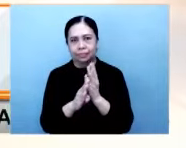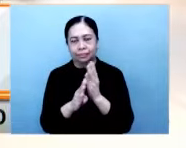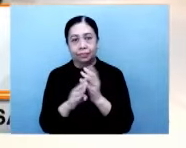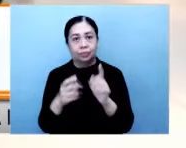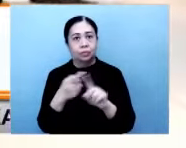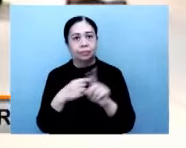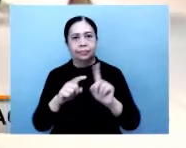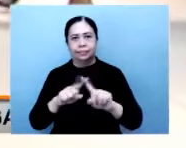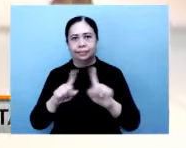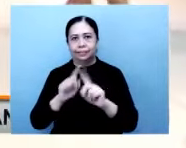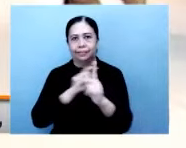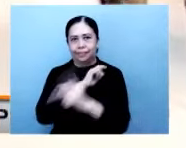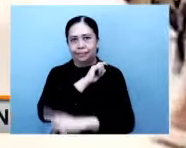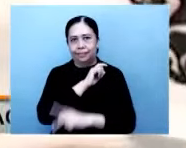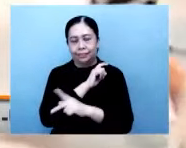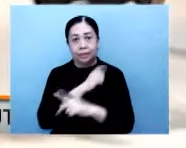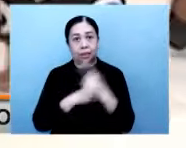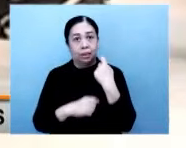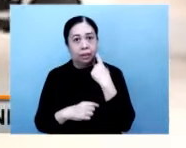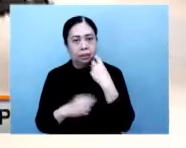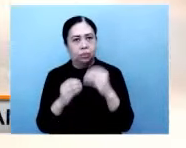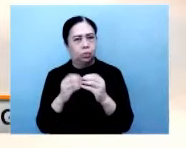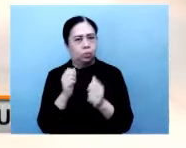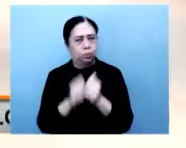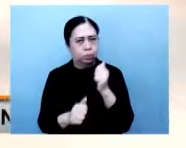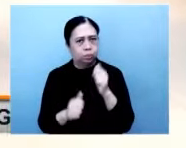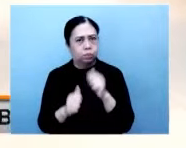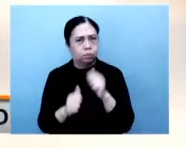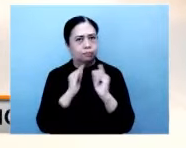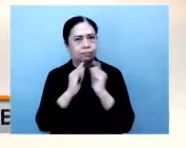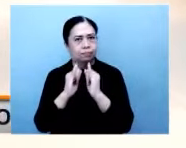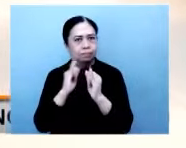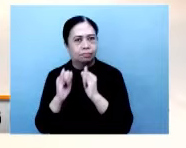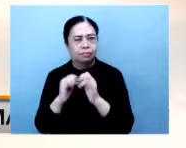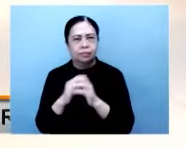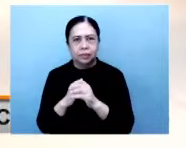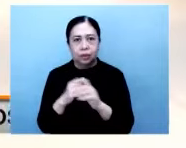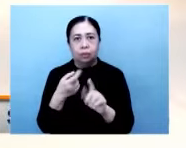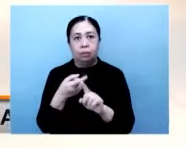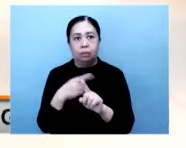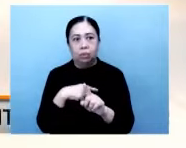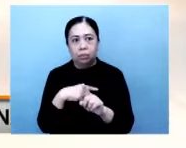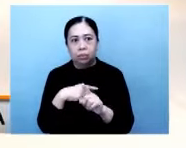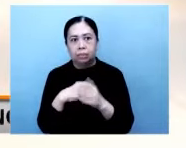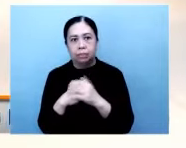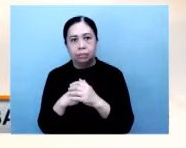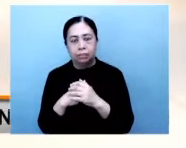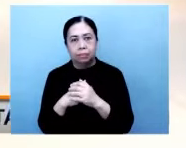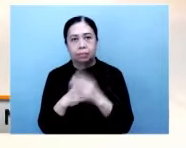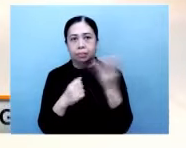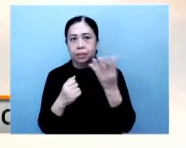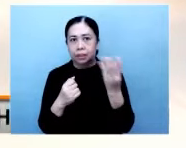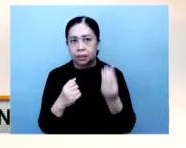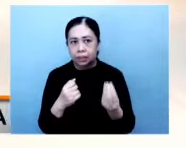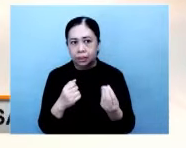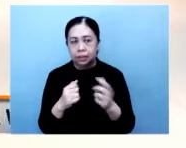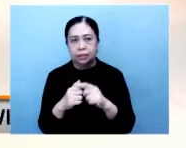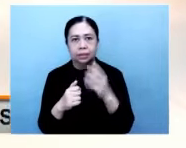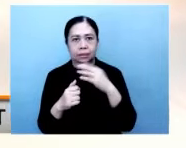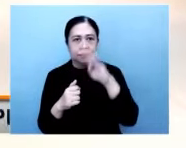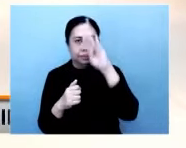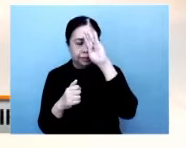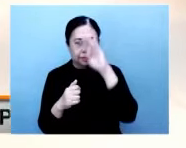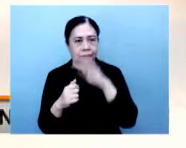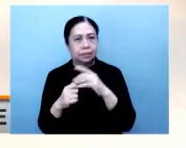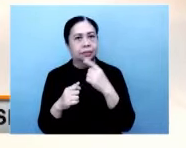ibang probinsya. Kanina nga karamihan sa mga nakapanayam natin ay mula sa Batangas at Cavite. At ayon sa